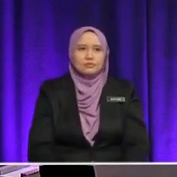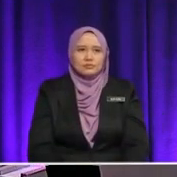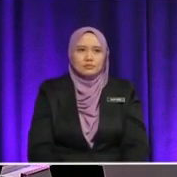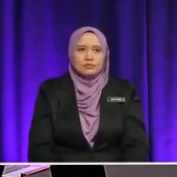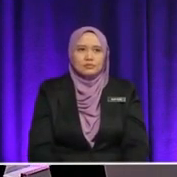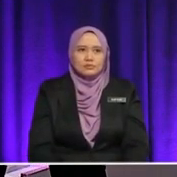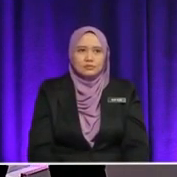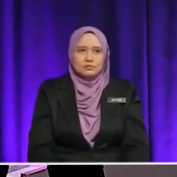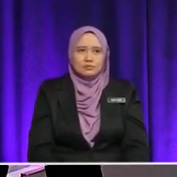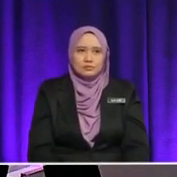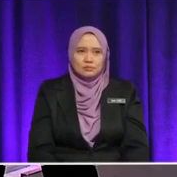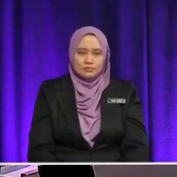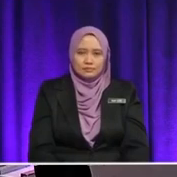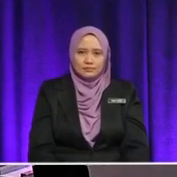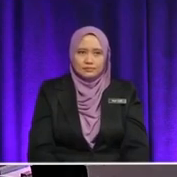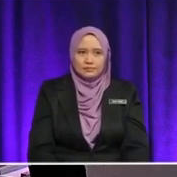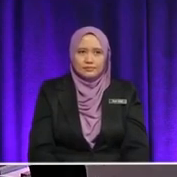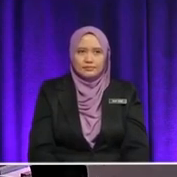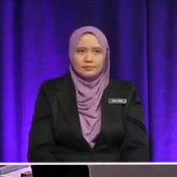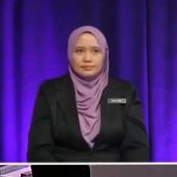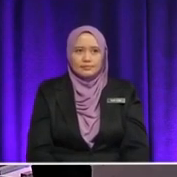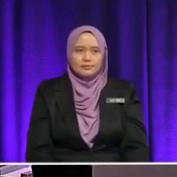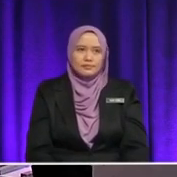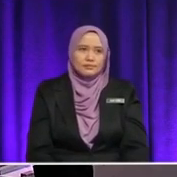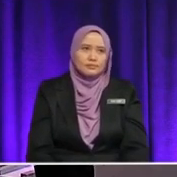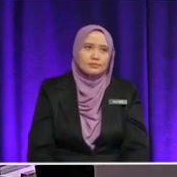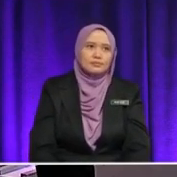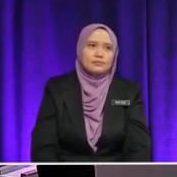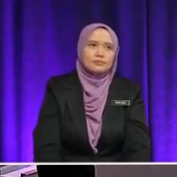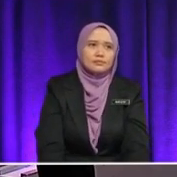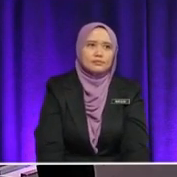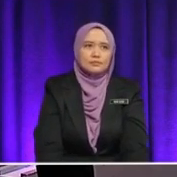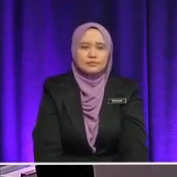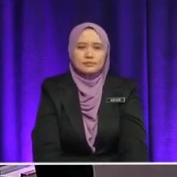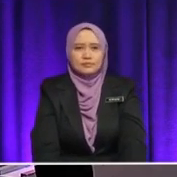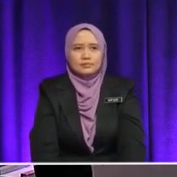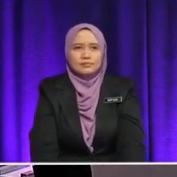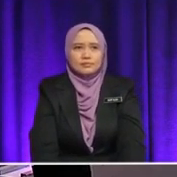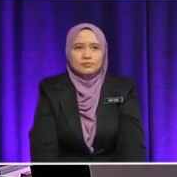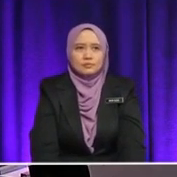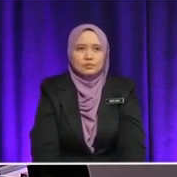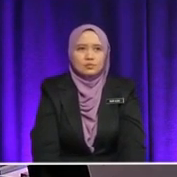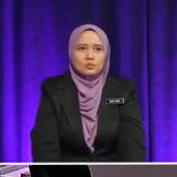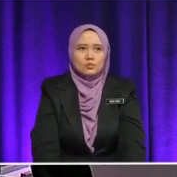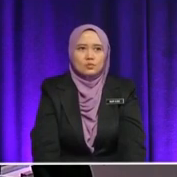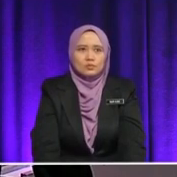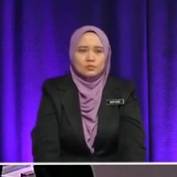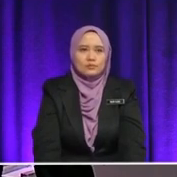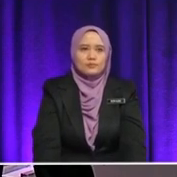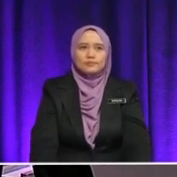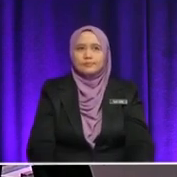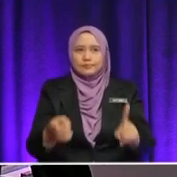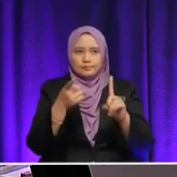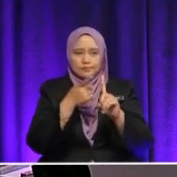boleh-boleh saya buat sedikit rumus ringkas dekat Oke ini yang pertama kata kunci pada rumusan